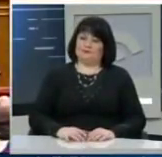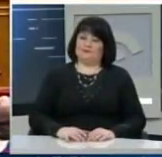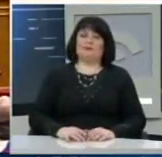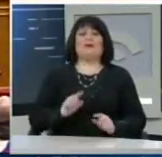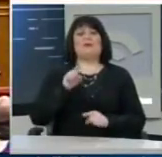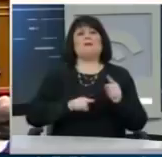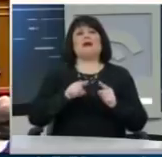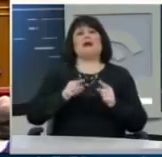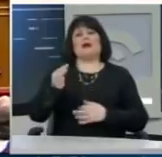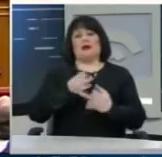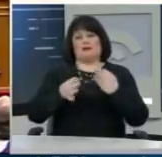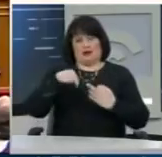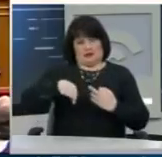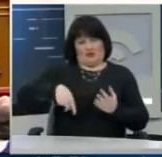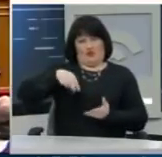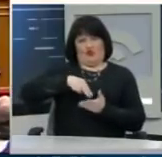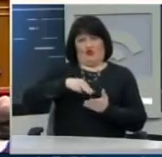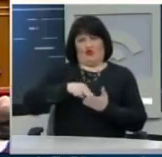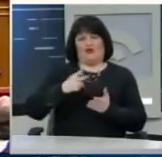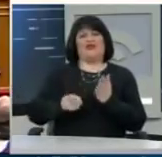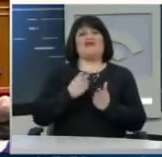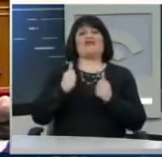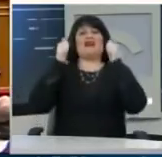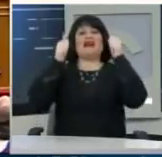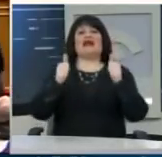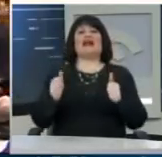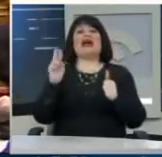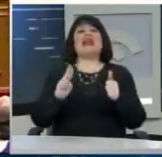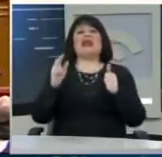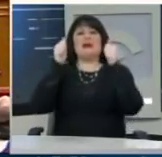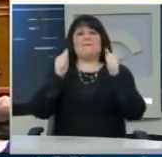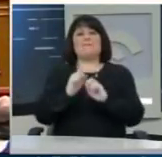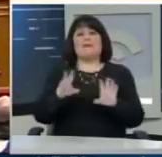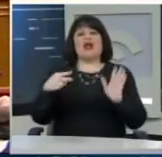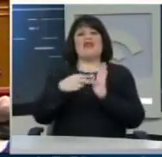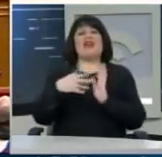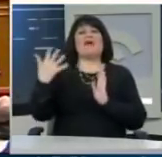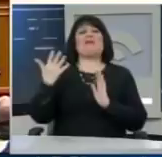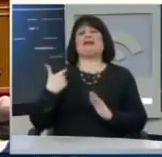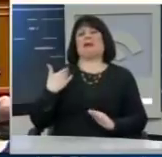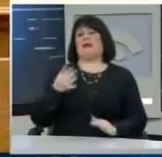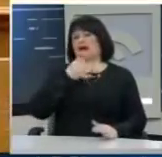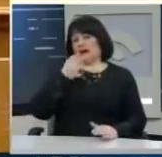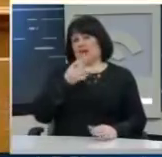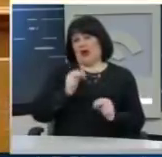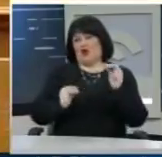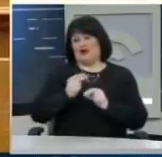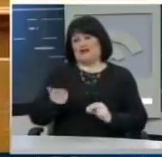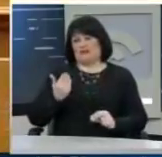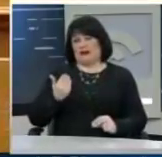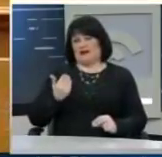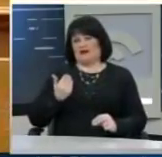Αναφερθήκαν ορισμένοι συνάδελφοι από αυτό εδώ το βήμα για δεύτερη ρηματική διακοίνωση λίγες μέρες πριν τις εκλογές του 2015.